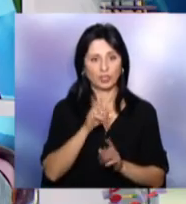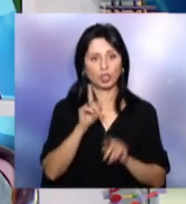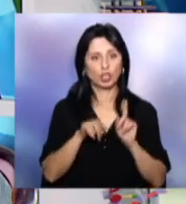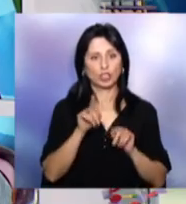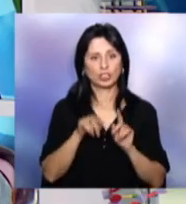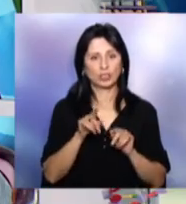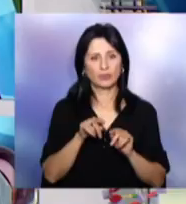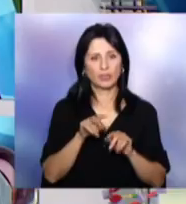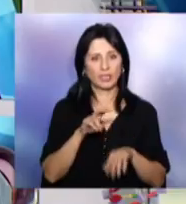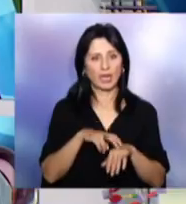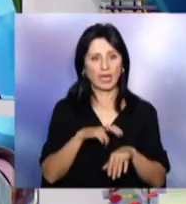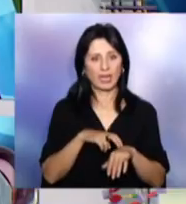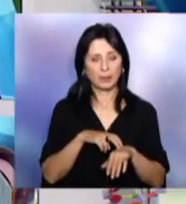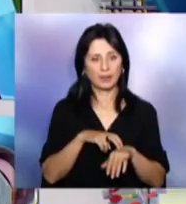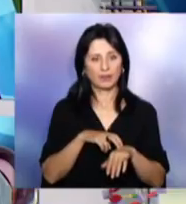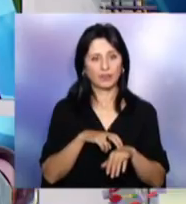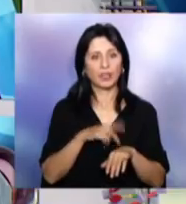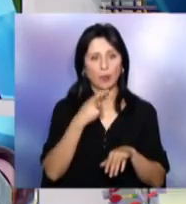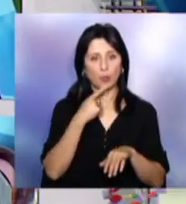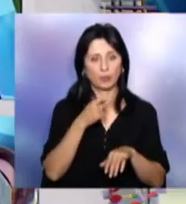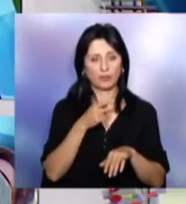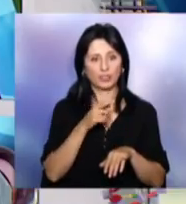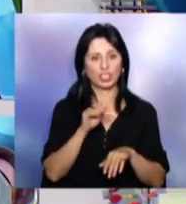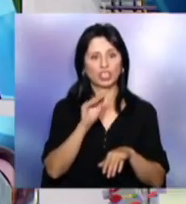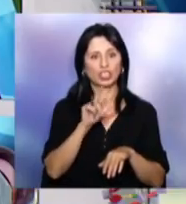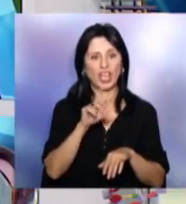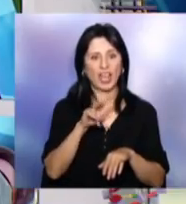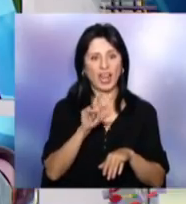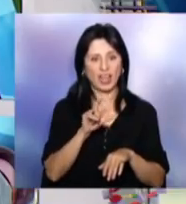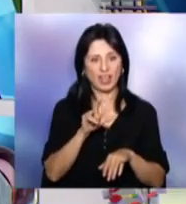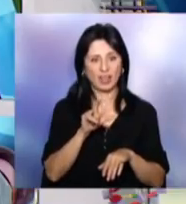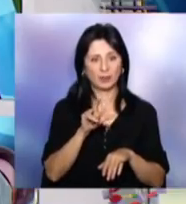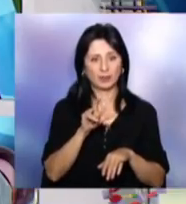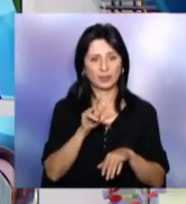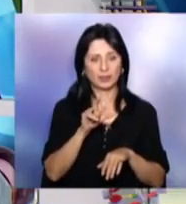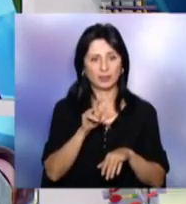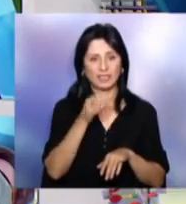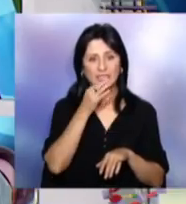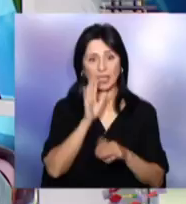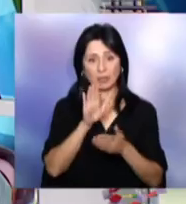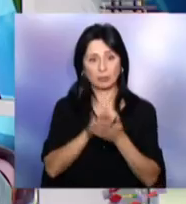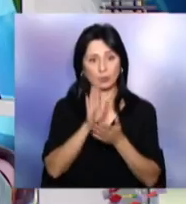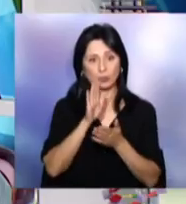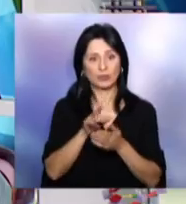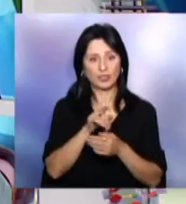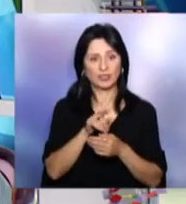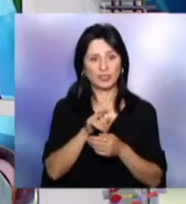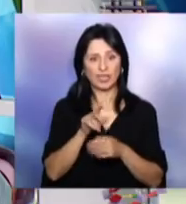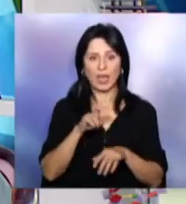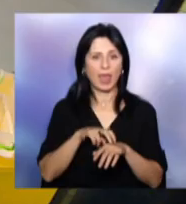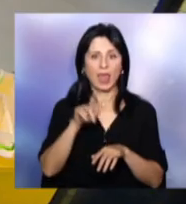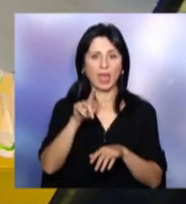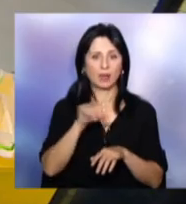ზოგჯერ ექიმი ნიშნავს ხოლმე ან ჟელეს ან რამეს სანამ მივაკრავთ, ეს